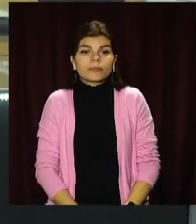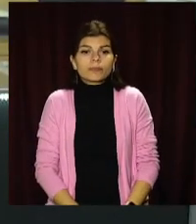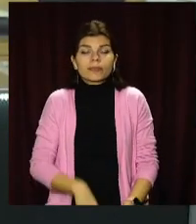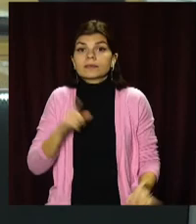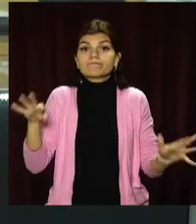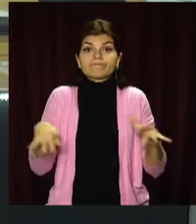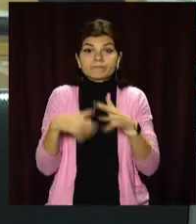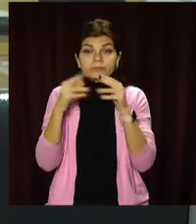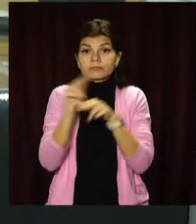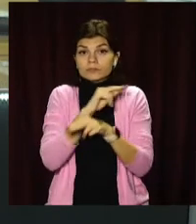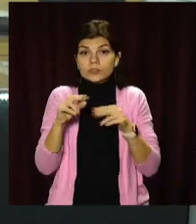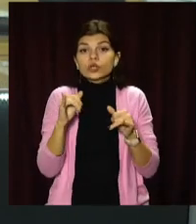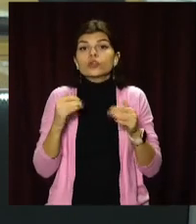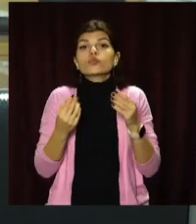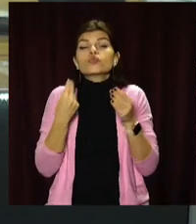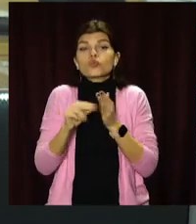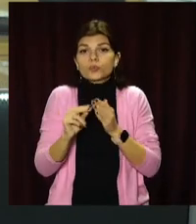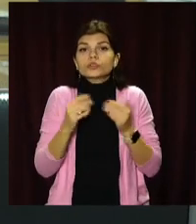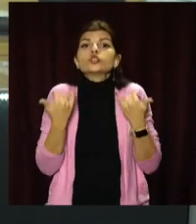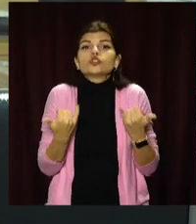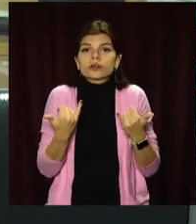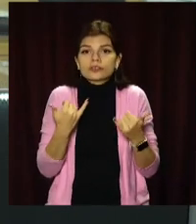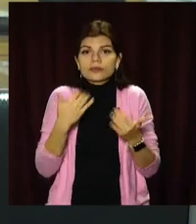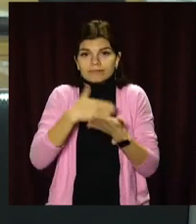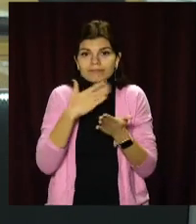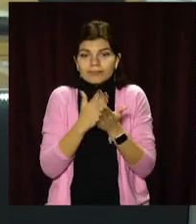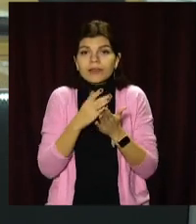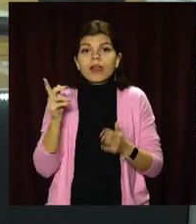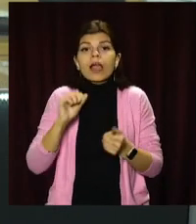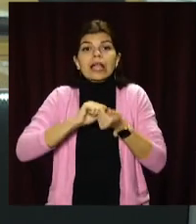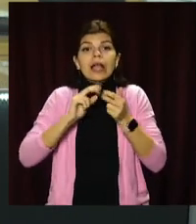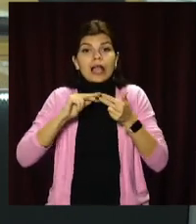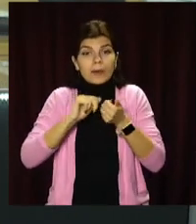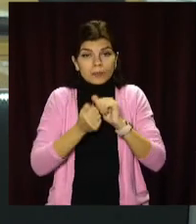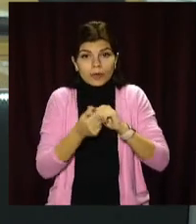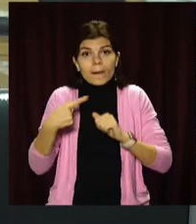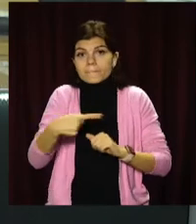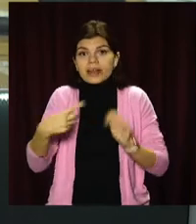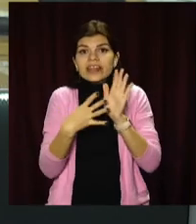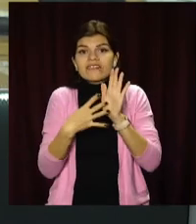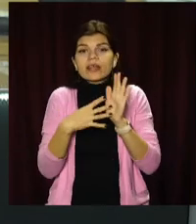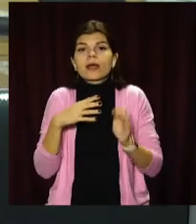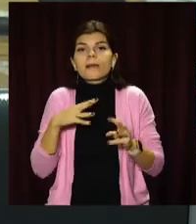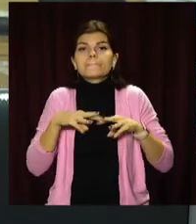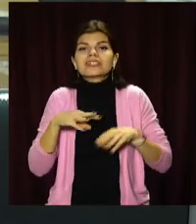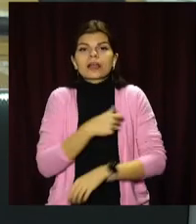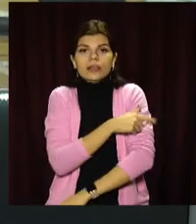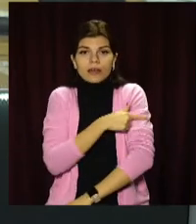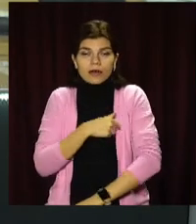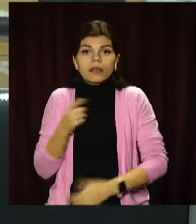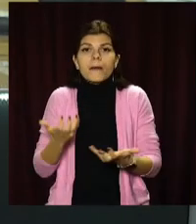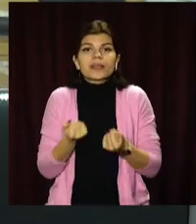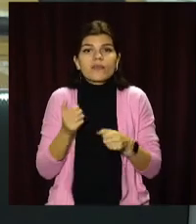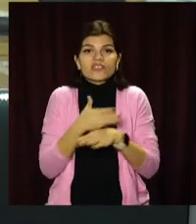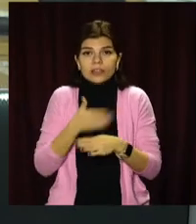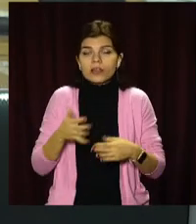Реконструюють будівлю та придбають сучасну апаратуру. У Кам'янському капітально ремонтують перший поверх 9-ї міської лікарні. Приймальне